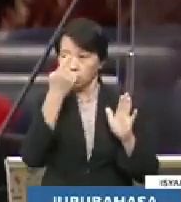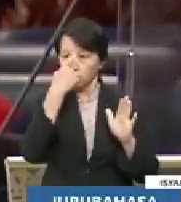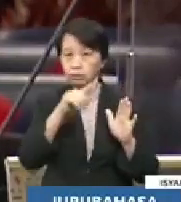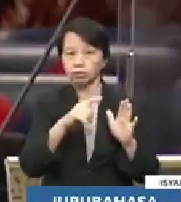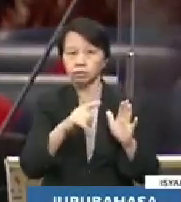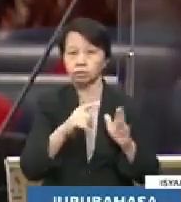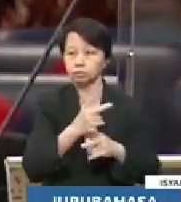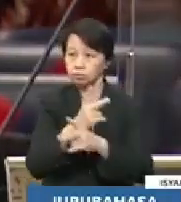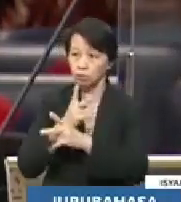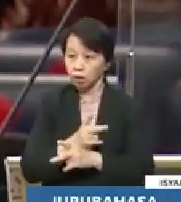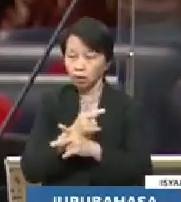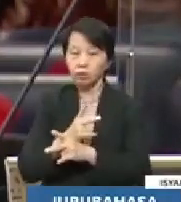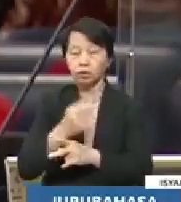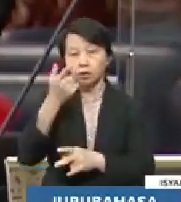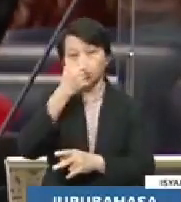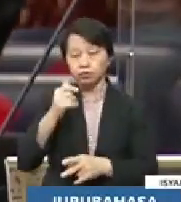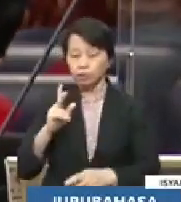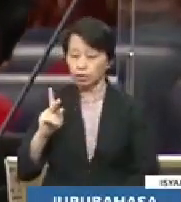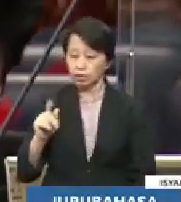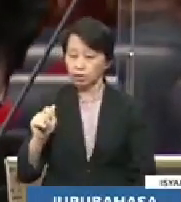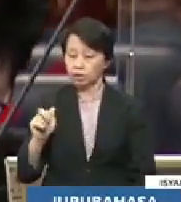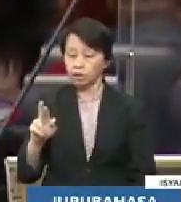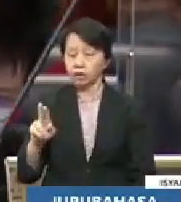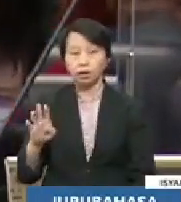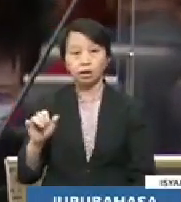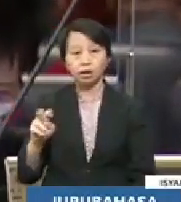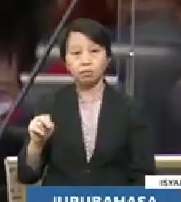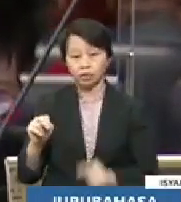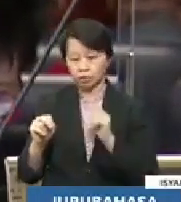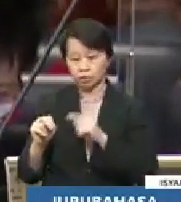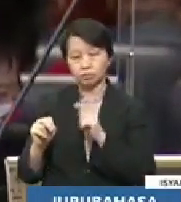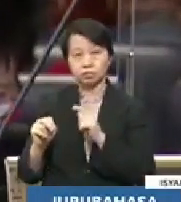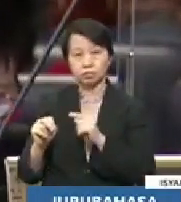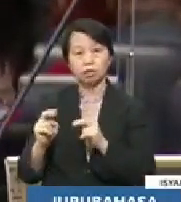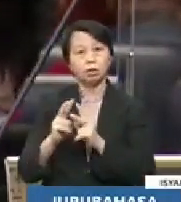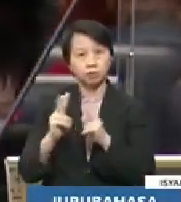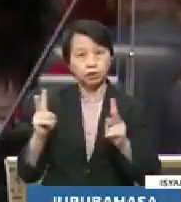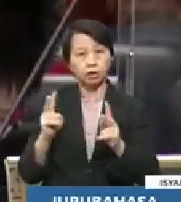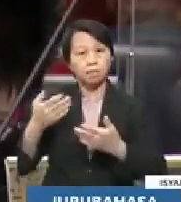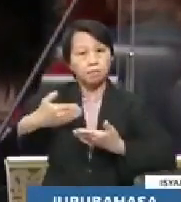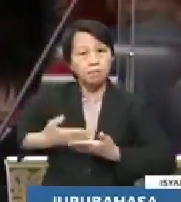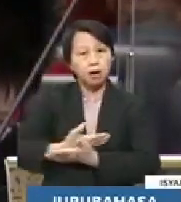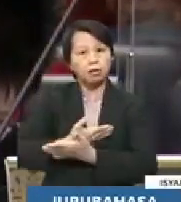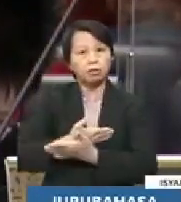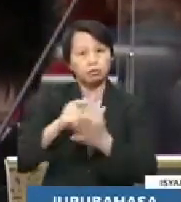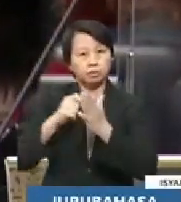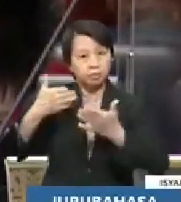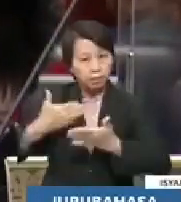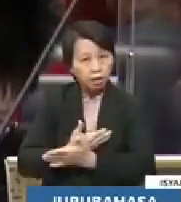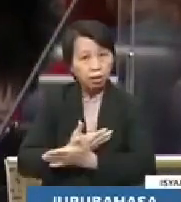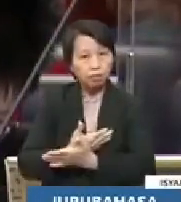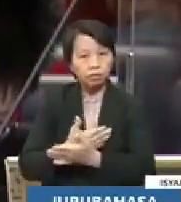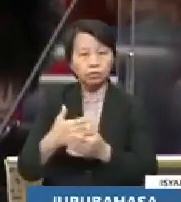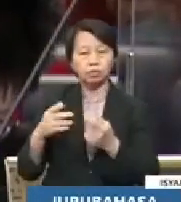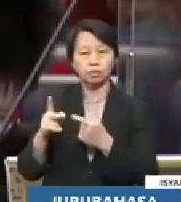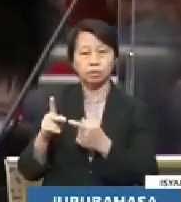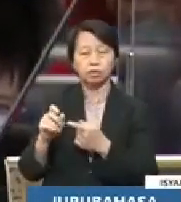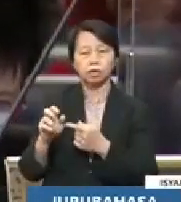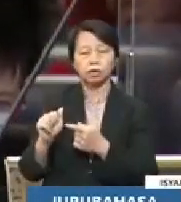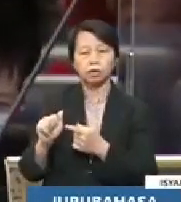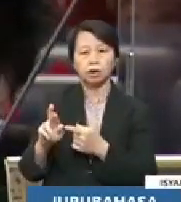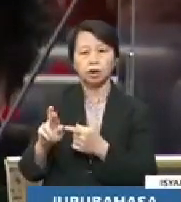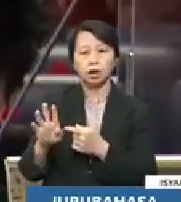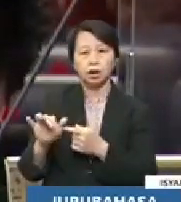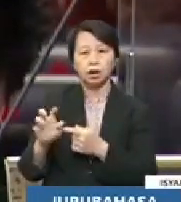untuk Kawas Lia karena kabel kedip karya sangat baru sangat theme terbaru terkini a&e